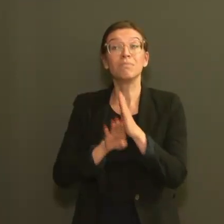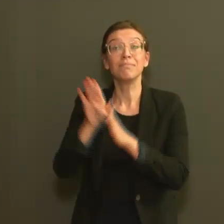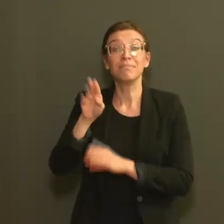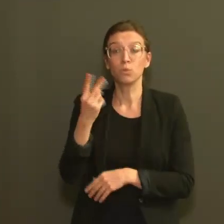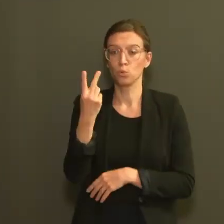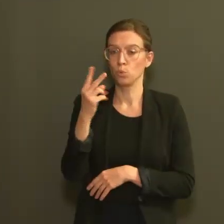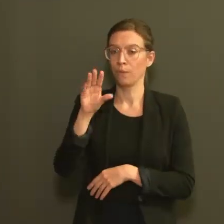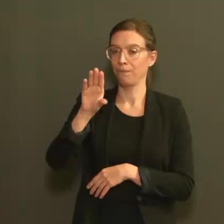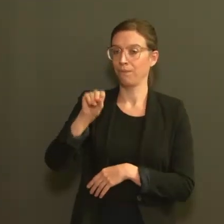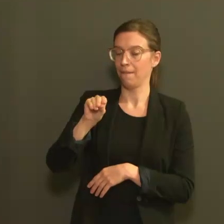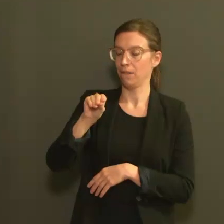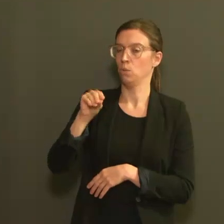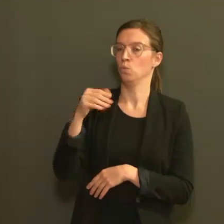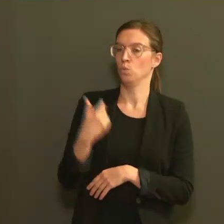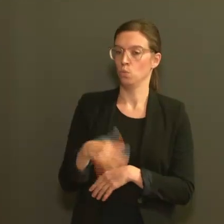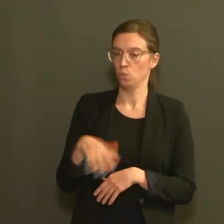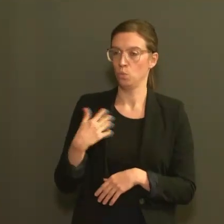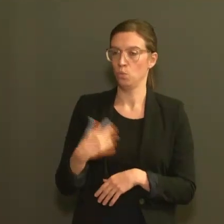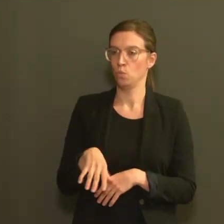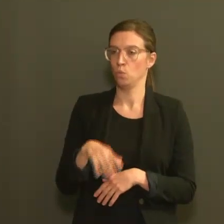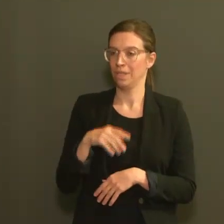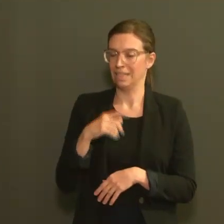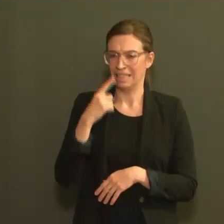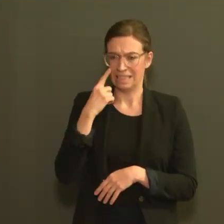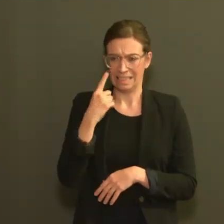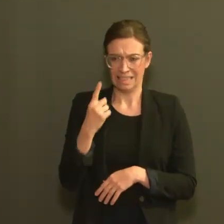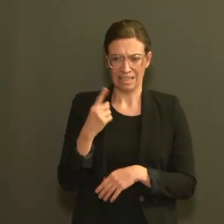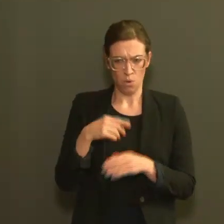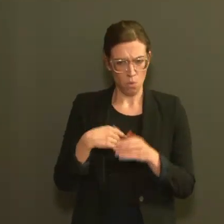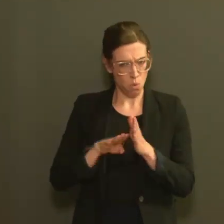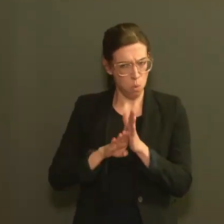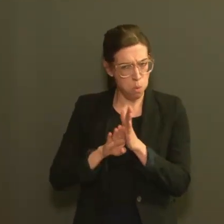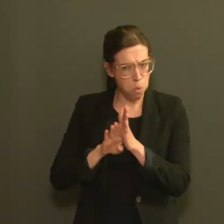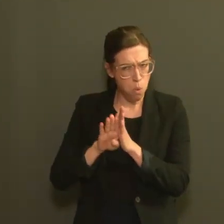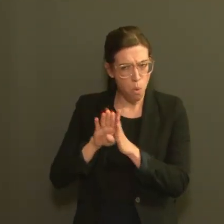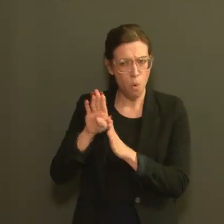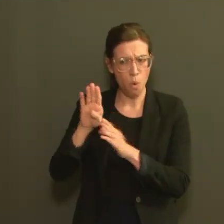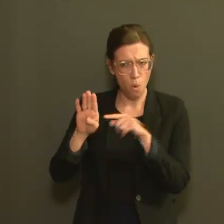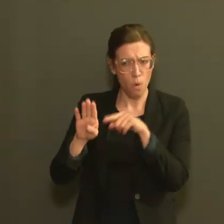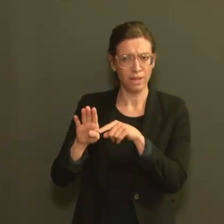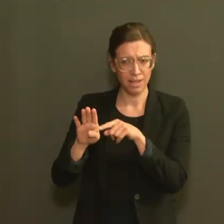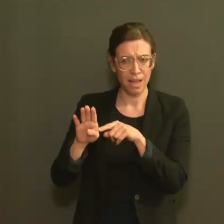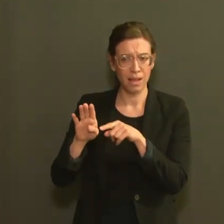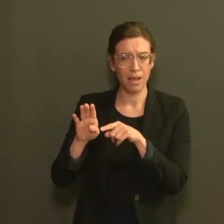Dat is nog steeds een aanzienlijke toename, maar wel minder snel dan in de rest van het land.